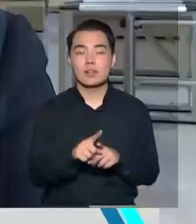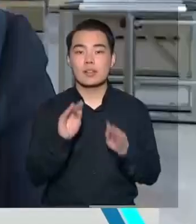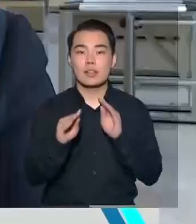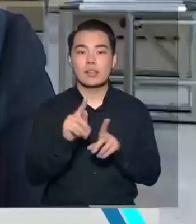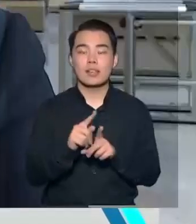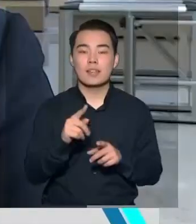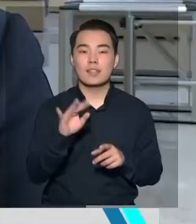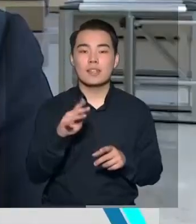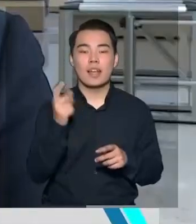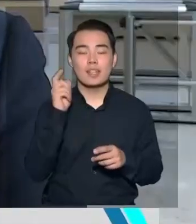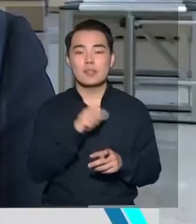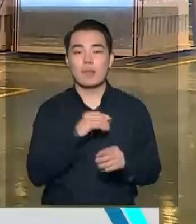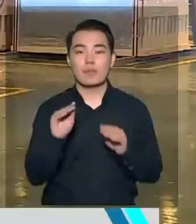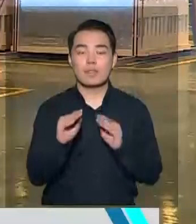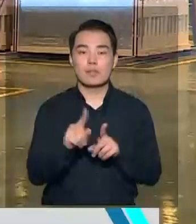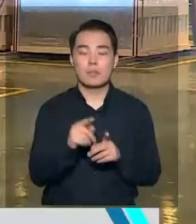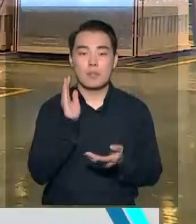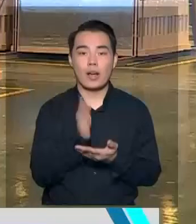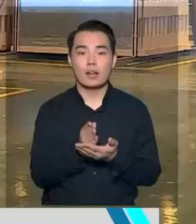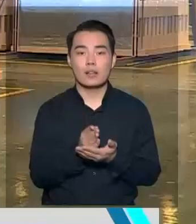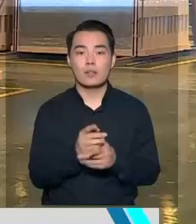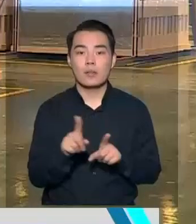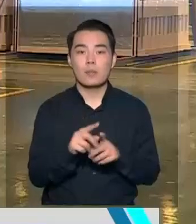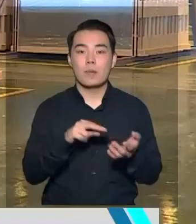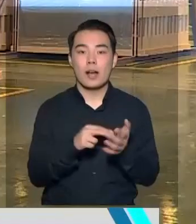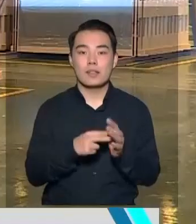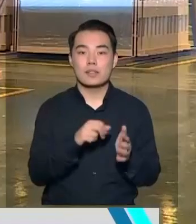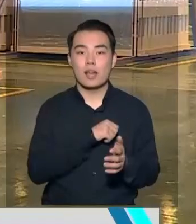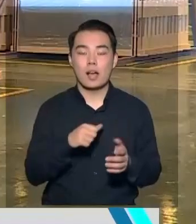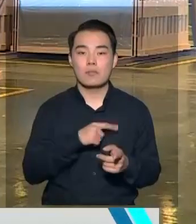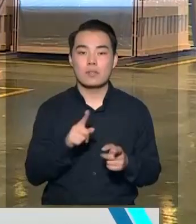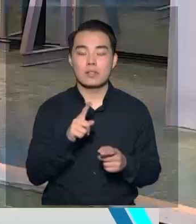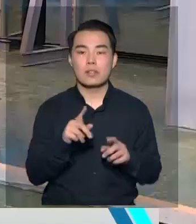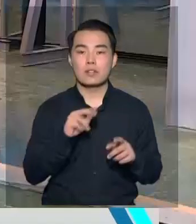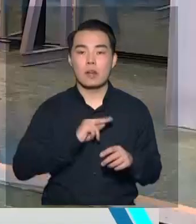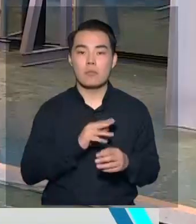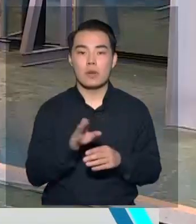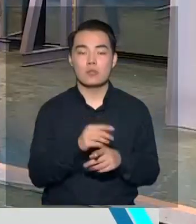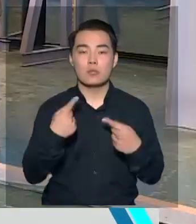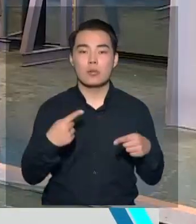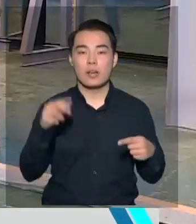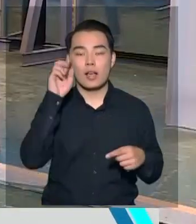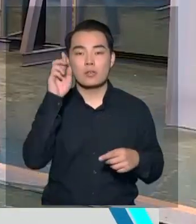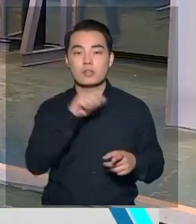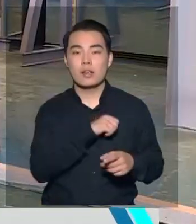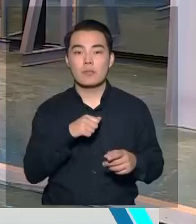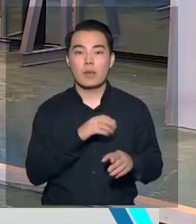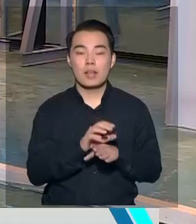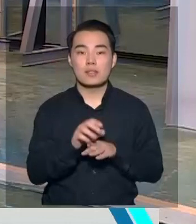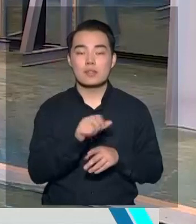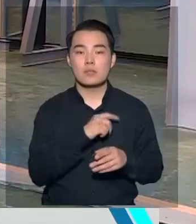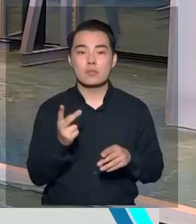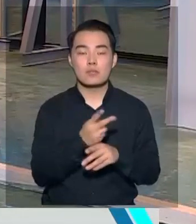керамикалық капель шығаратын да сондай жағдайлар бар. Жоспарлы жобалар өз дәргейінде жүзеге асырылса, өзге елдермен алыс беріс, барыс келіс үлесі